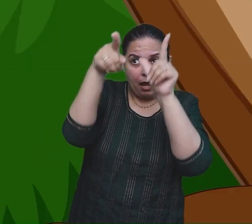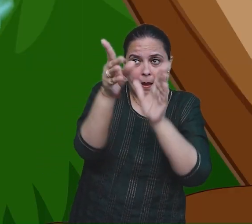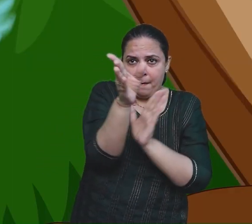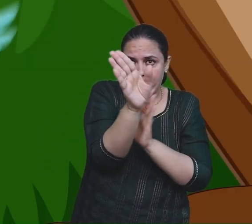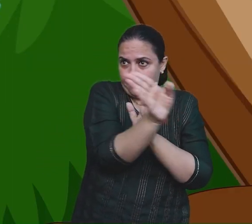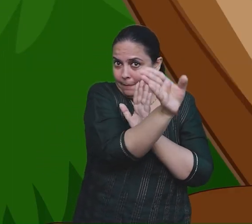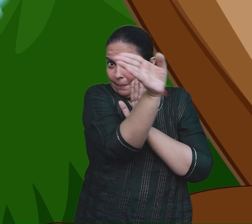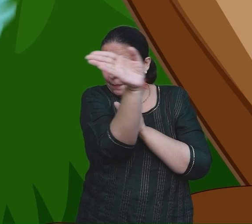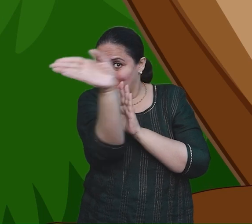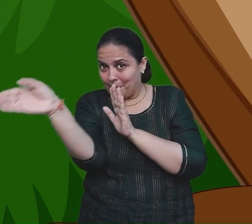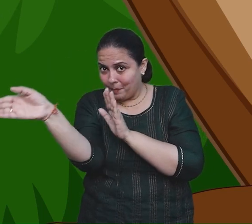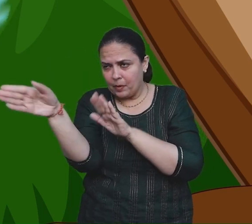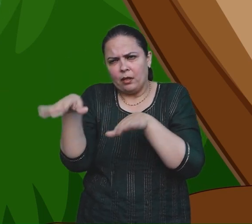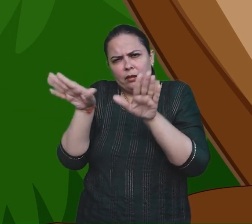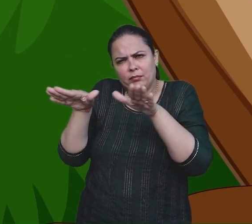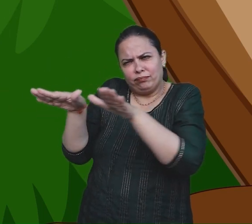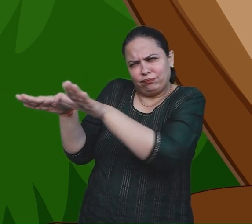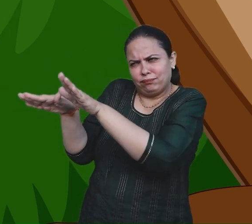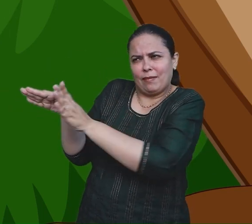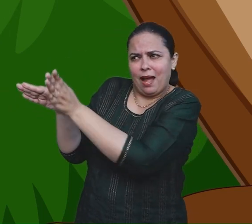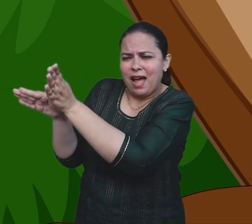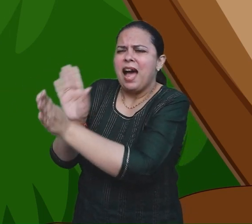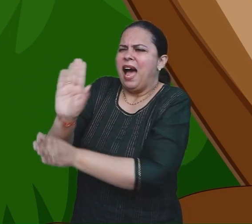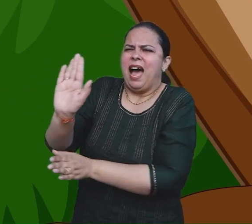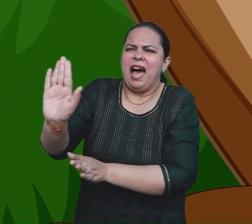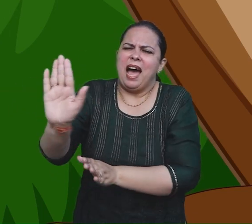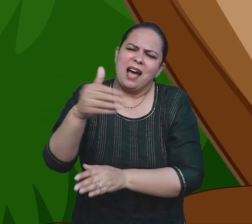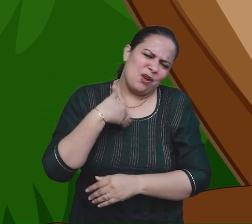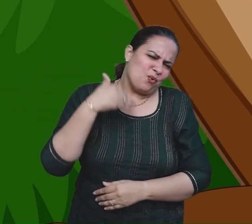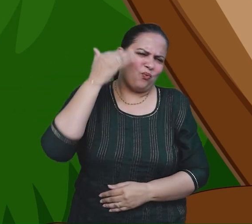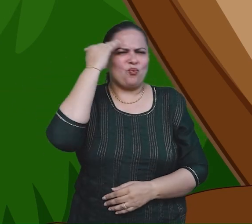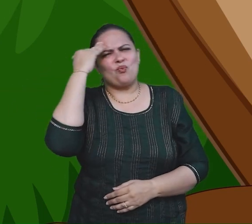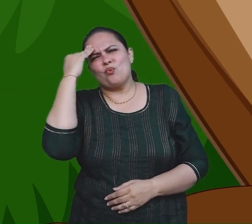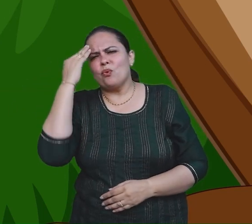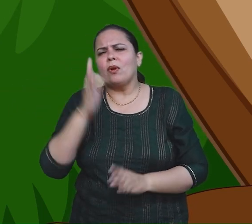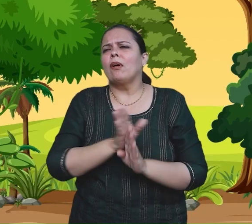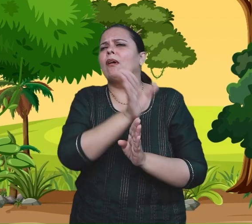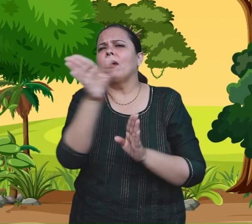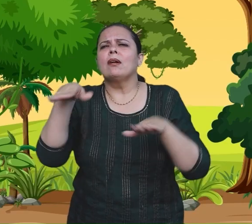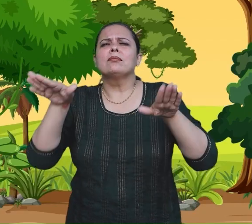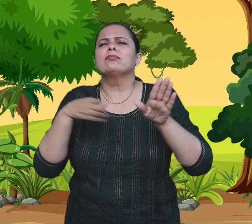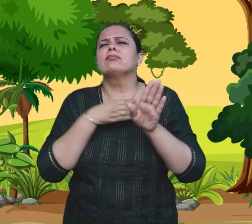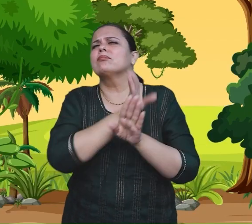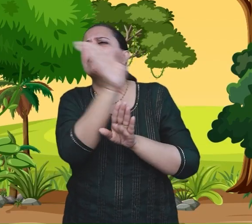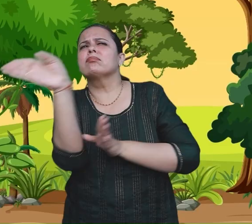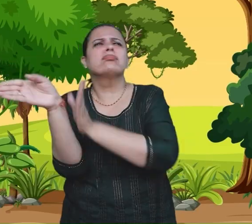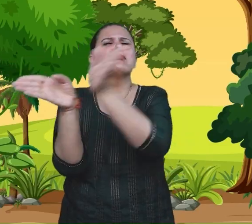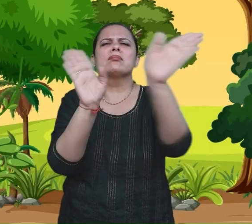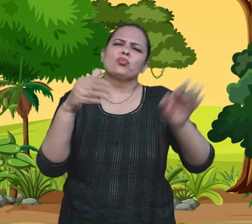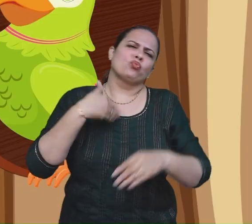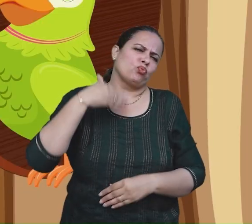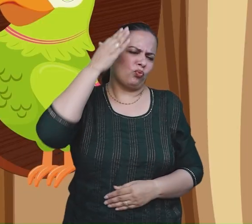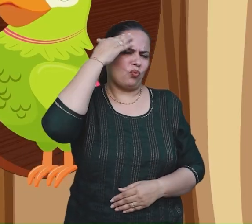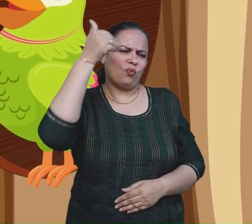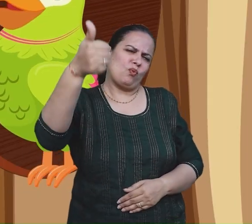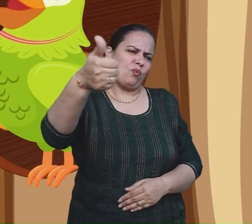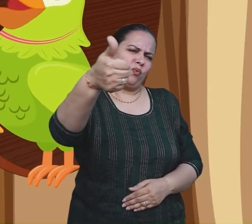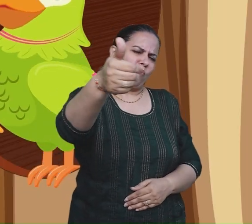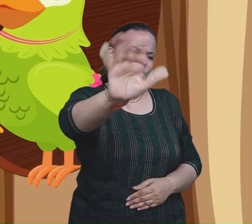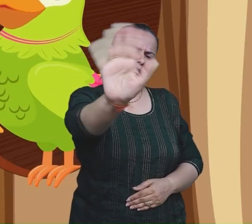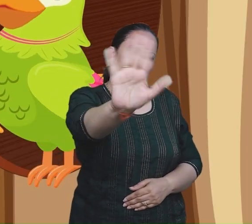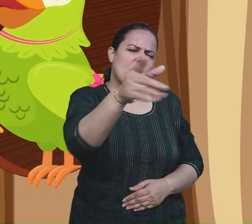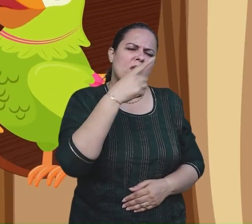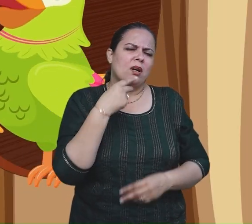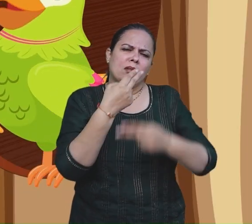और फिर वहाँ से। अरे माँ मुझे पता है कहाँ से जाना है, कहाँ मुड़ना है, आप ज्यादा मत बताओ मुझे, मुझे सब पता